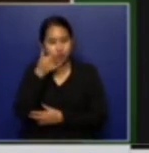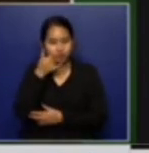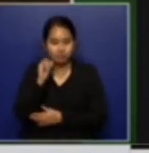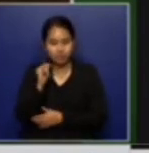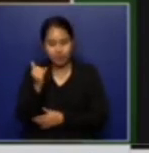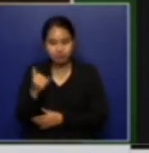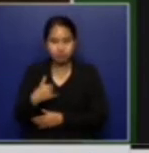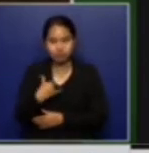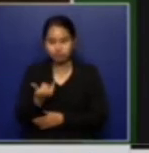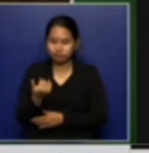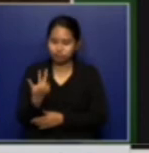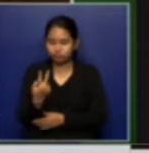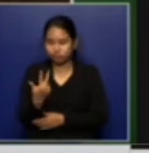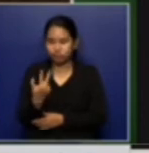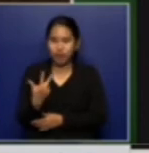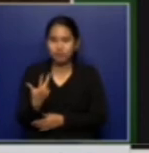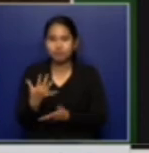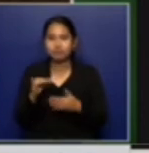เครื่อง